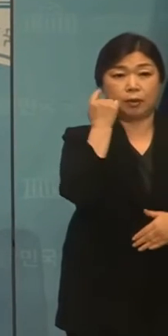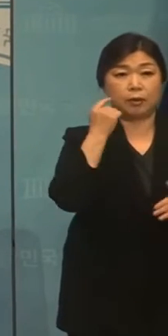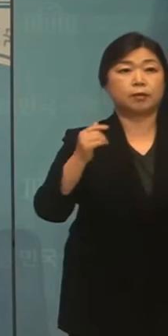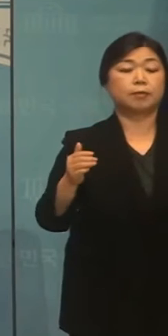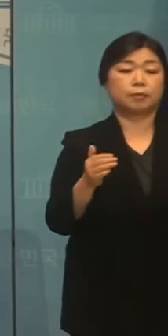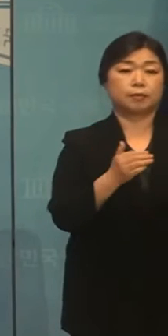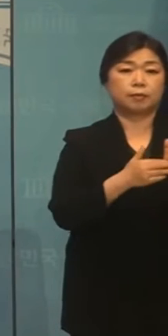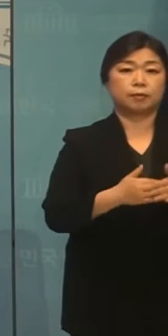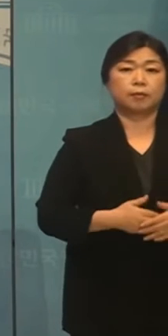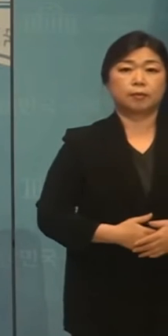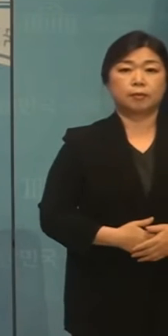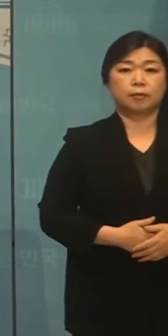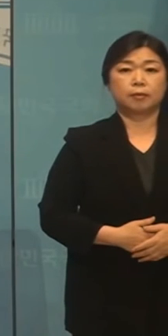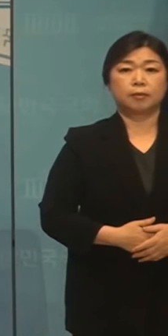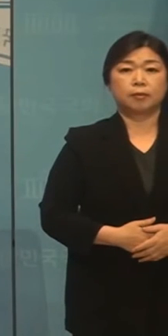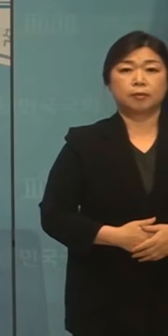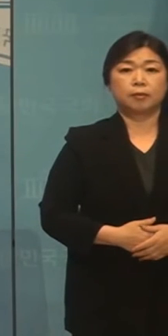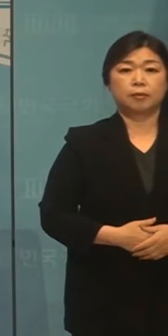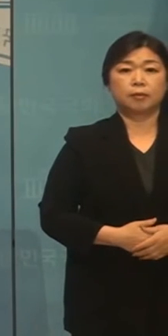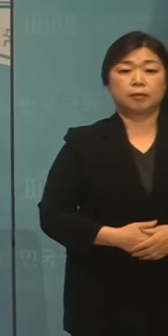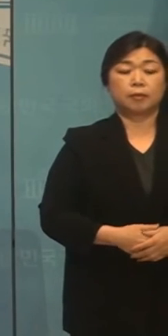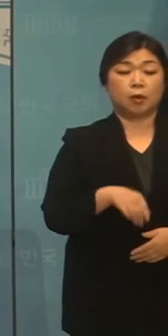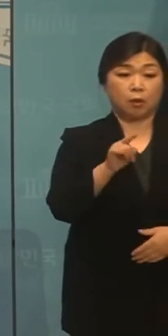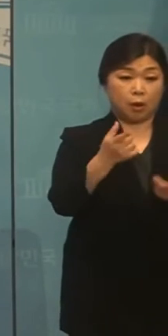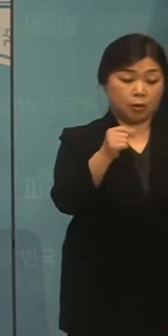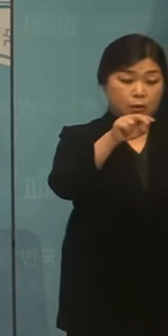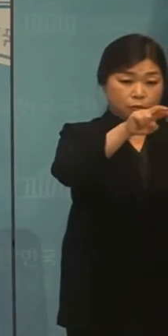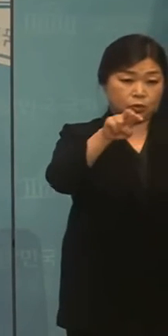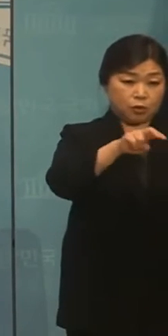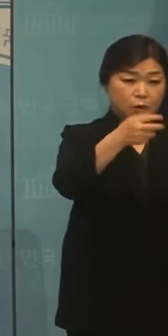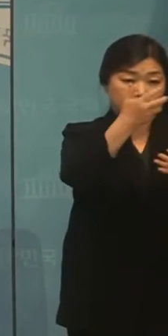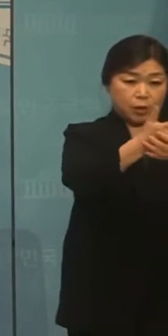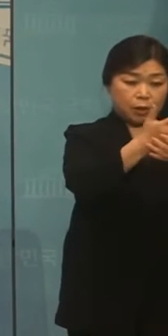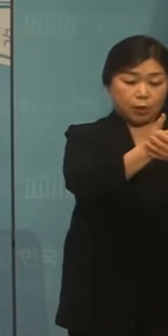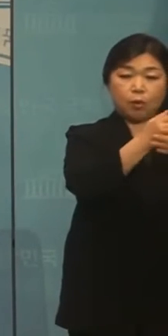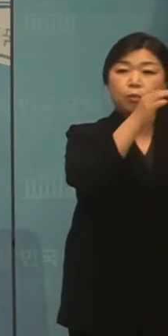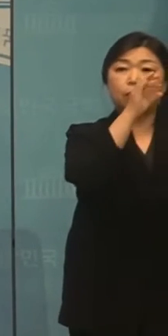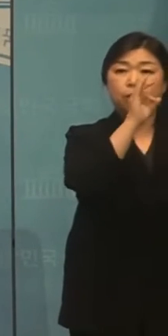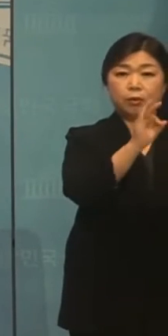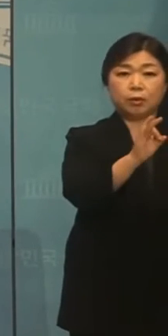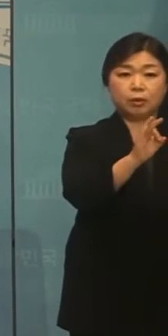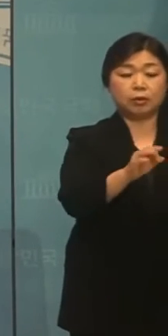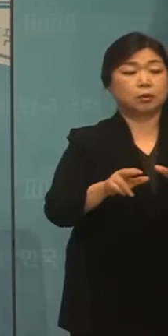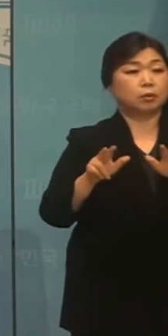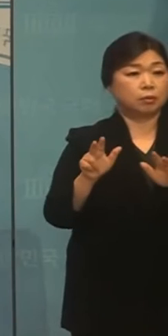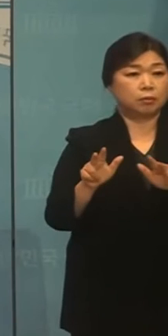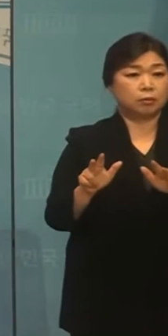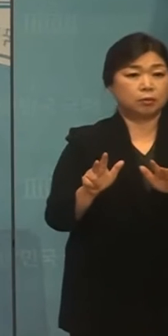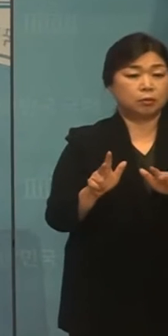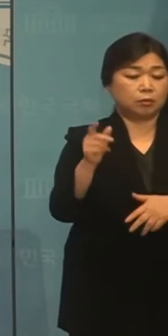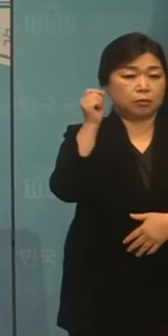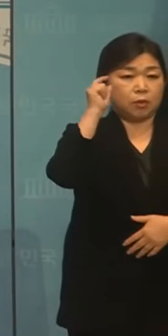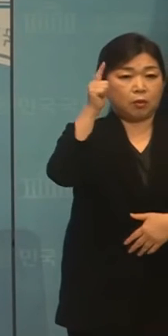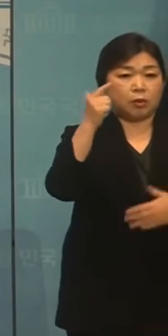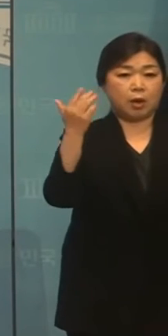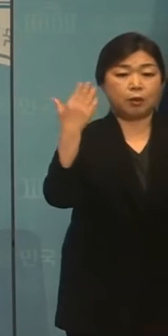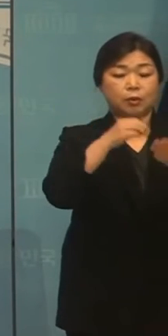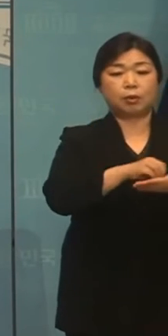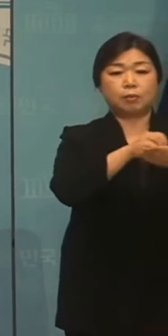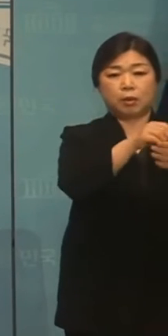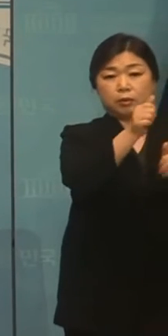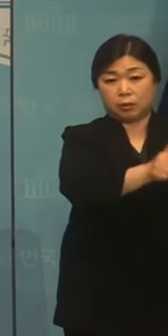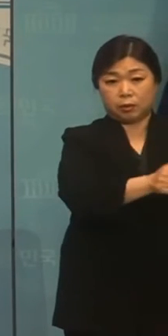나타났습니다. 이런 분석 자료를 보면 현행 영재학교 입시